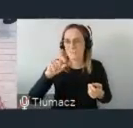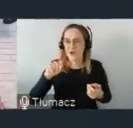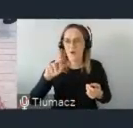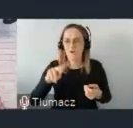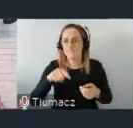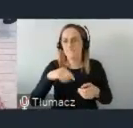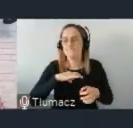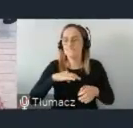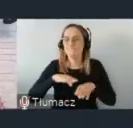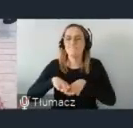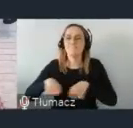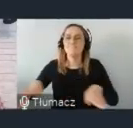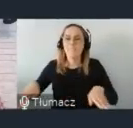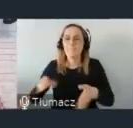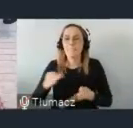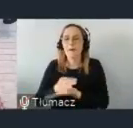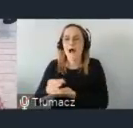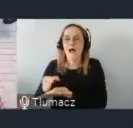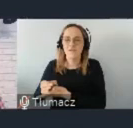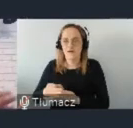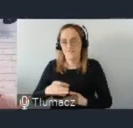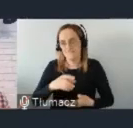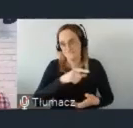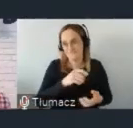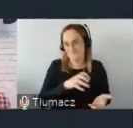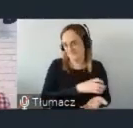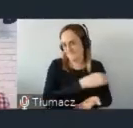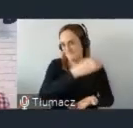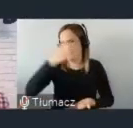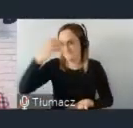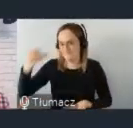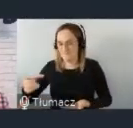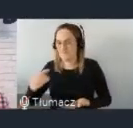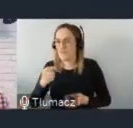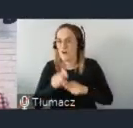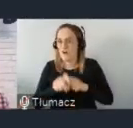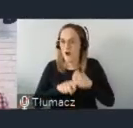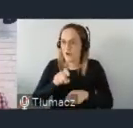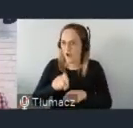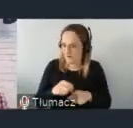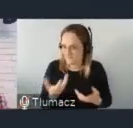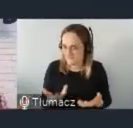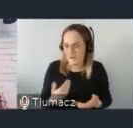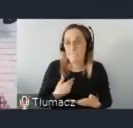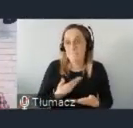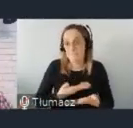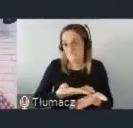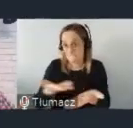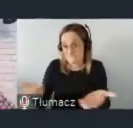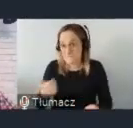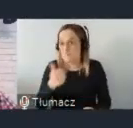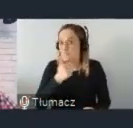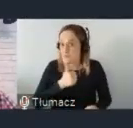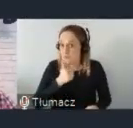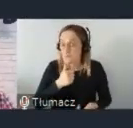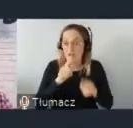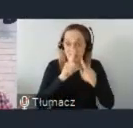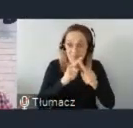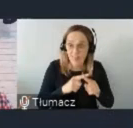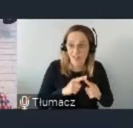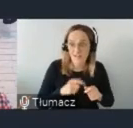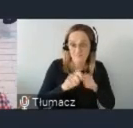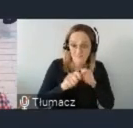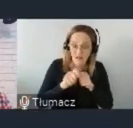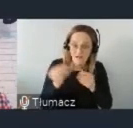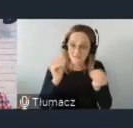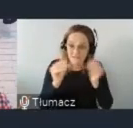naszym miejscu, gdzie pracujemy, dinozaura. Tak to wygląda krok po kroku. Polecam Wam potestowanie tego po spotkaniu. Jest